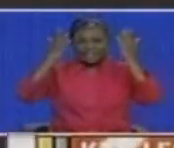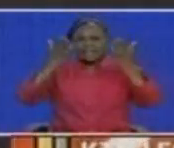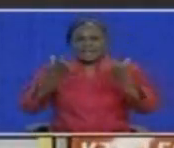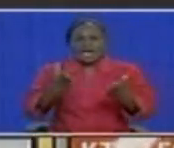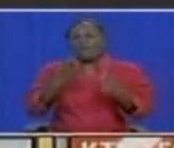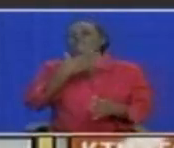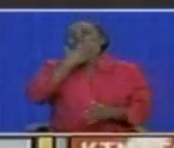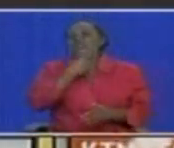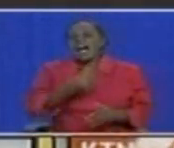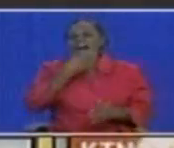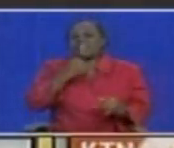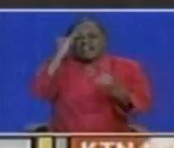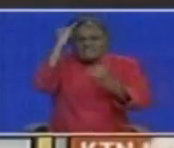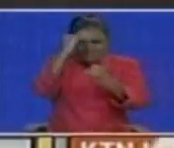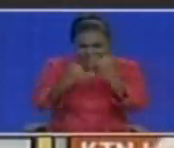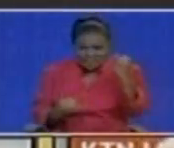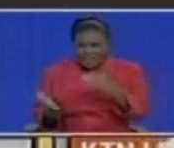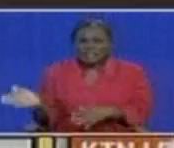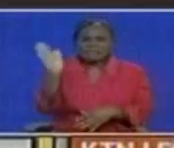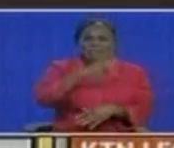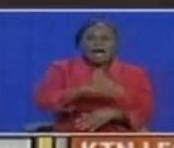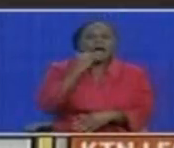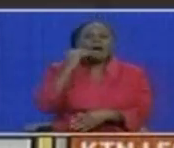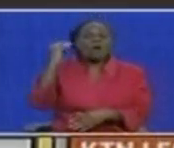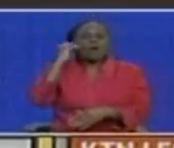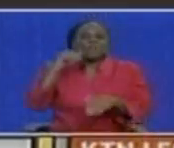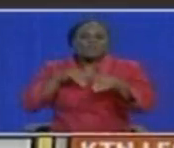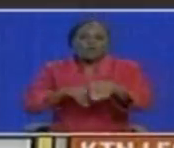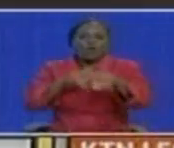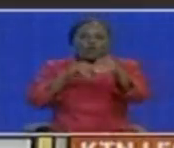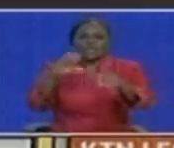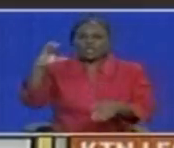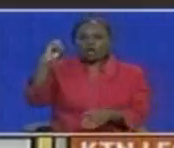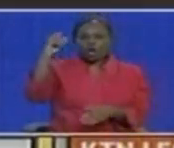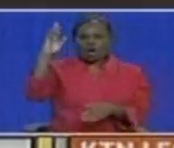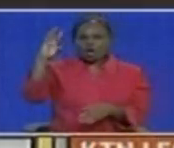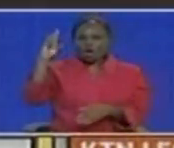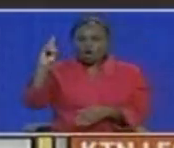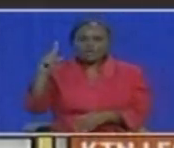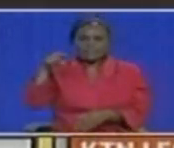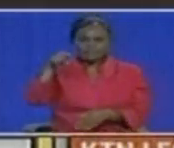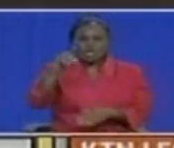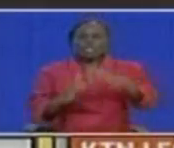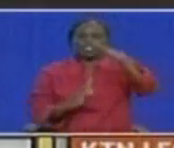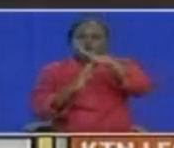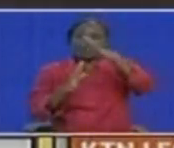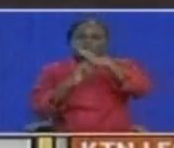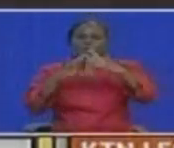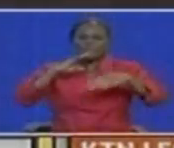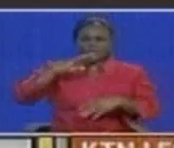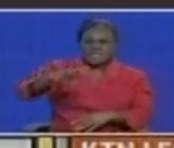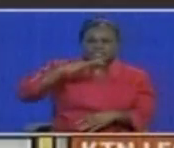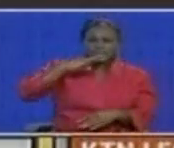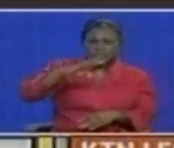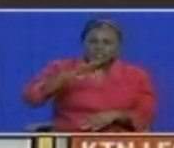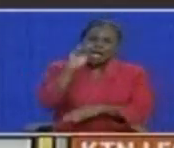baba amerejea nyumbani, ndio furaha ya wafuasi wa kiongozi wa CORD Raila Odinga, ambaye kilele cha hotuba yake ilikuwa ni